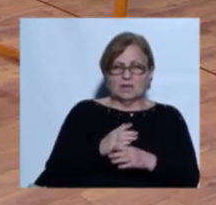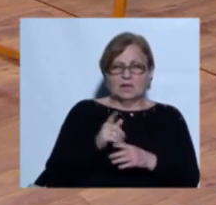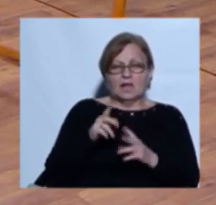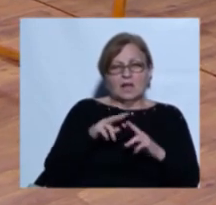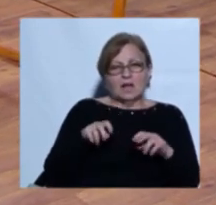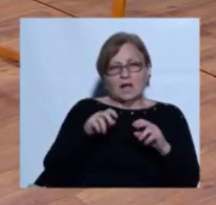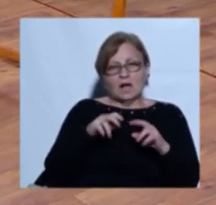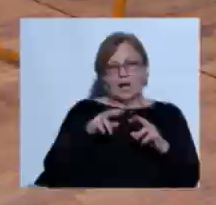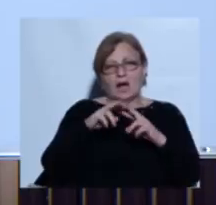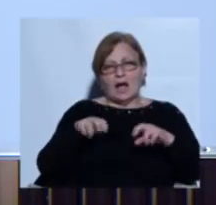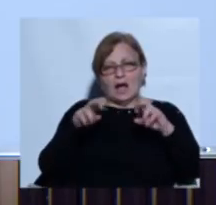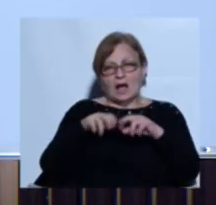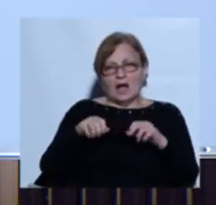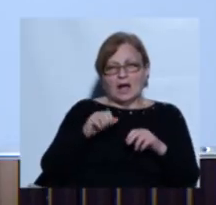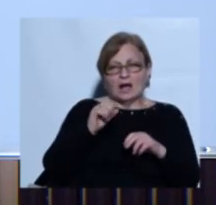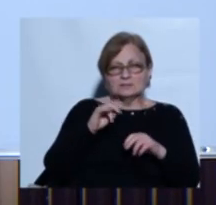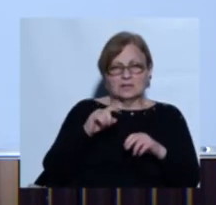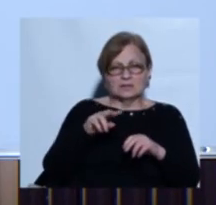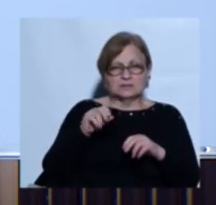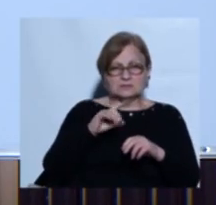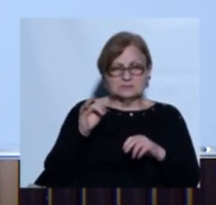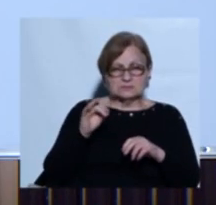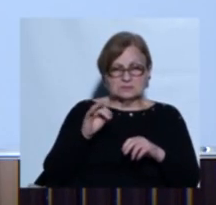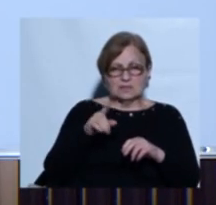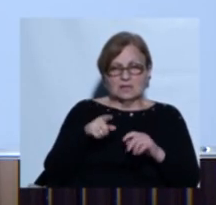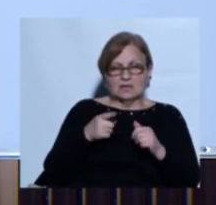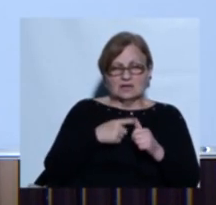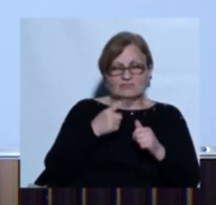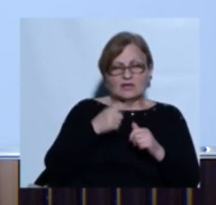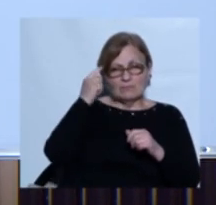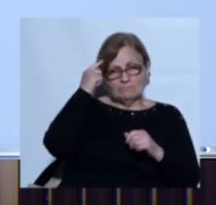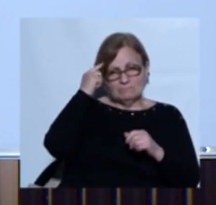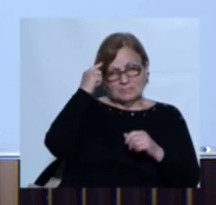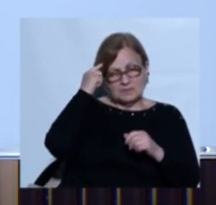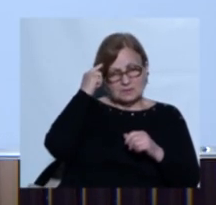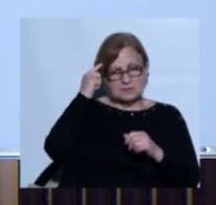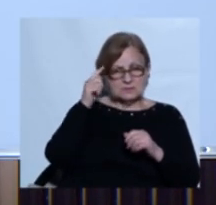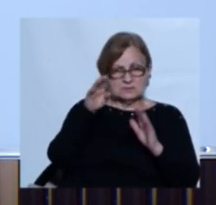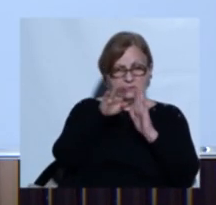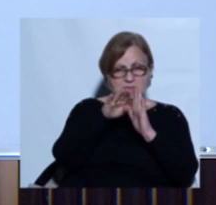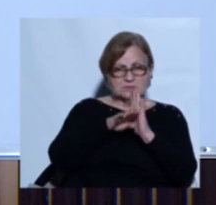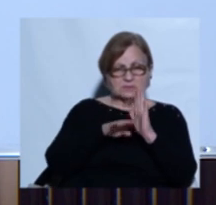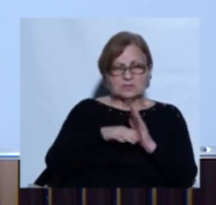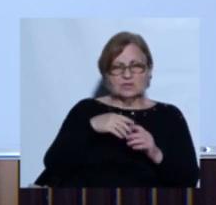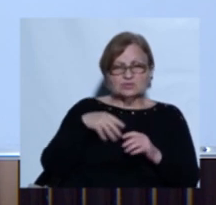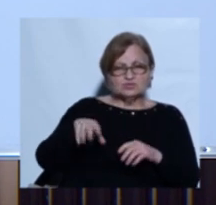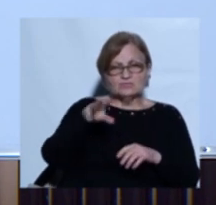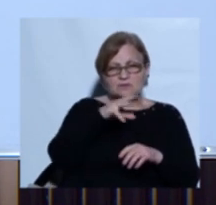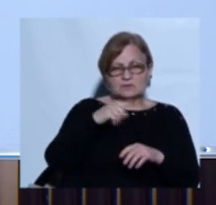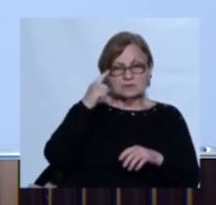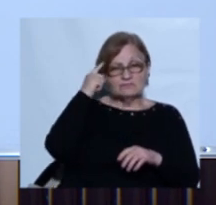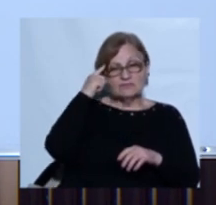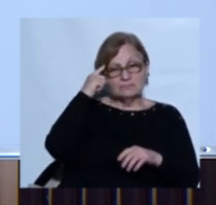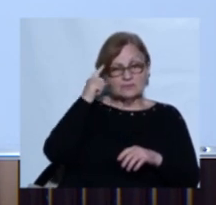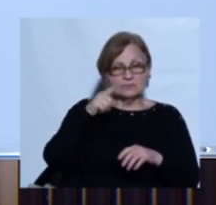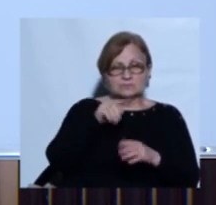ყველაზე მნიშვნელოვან ეტაპზე, რომელსაც მარტივად ფიქრის ეტაპი ქვია. ანუ დავფიქრდეთ